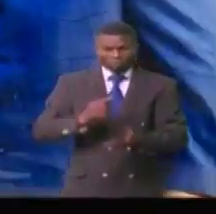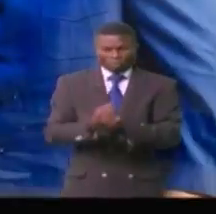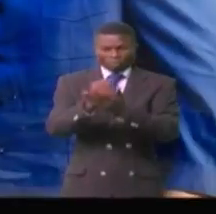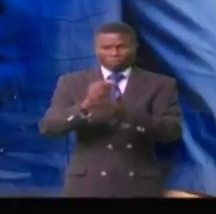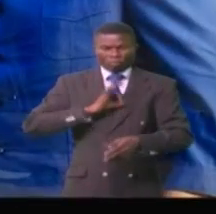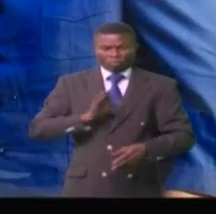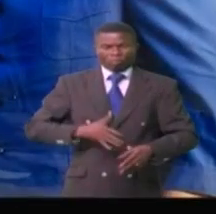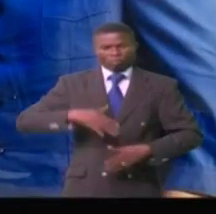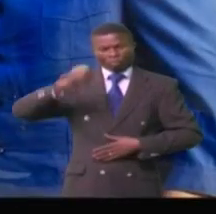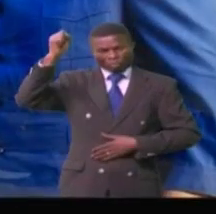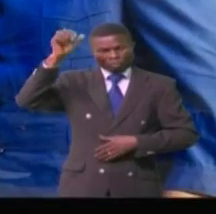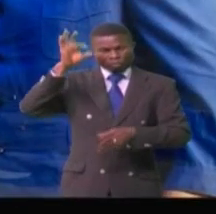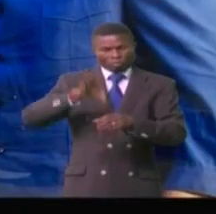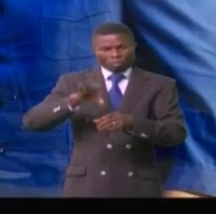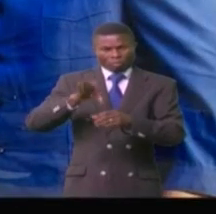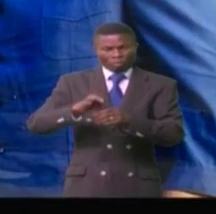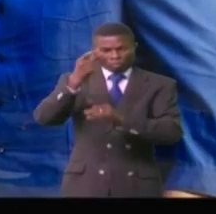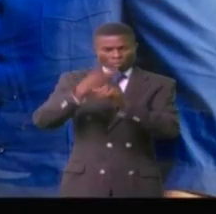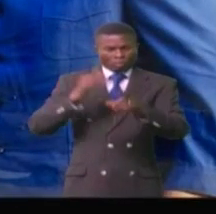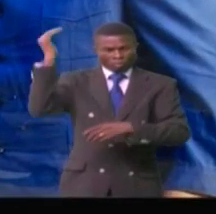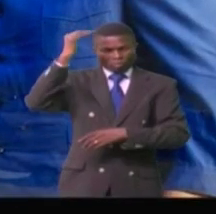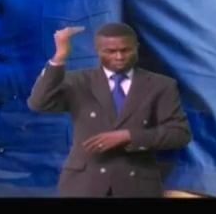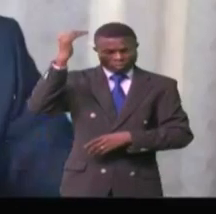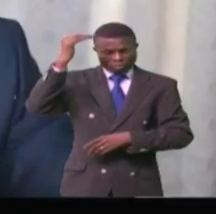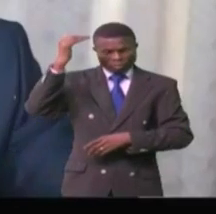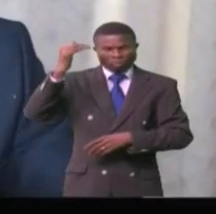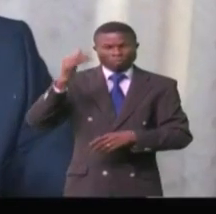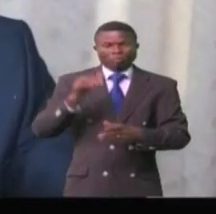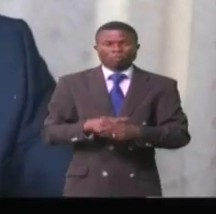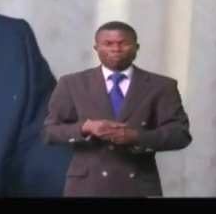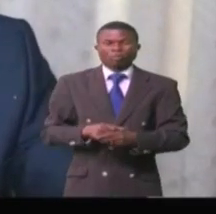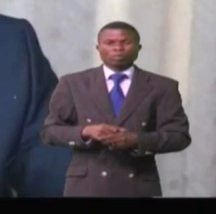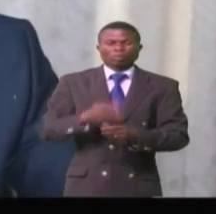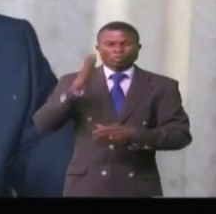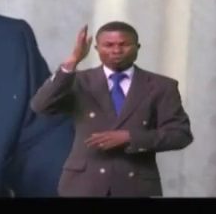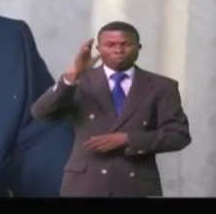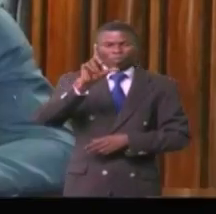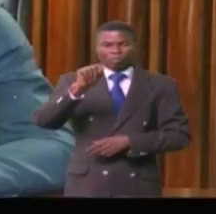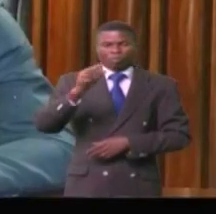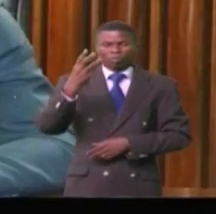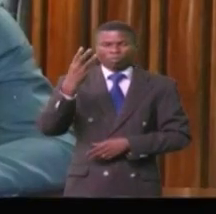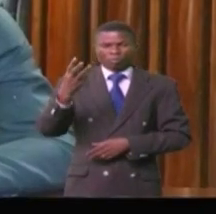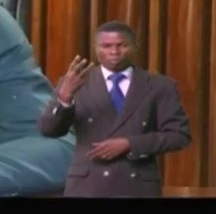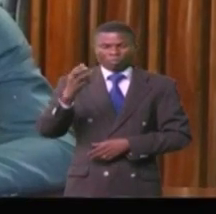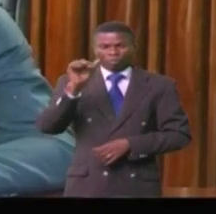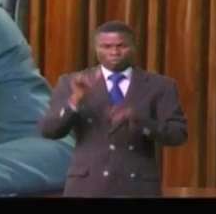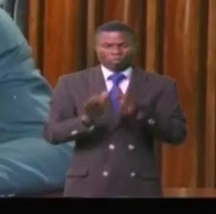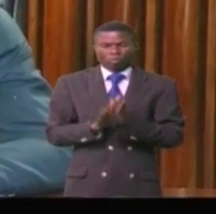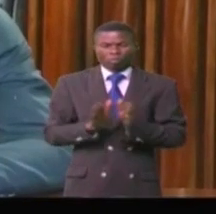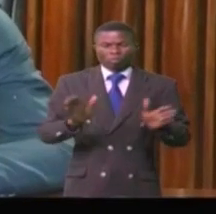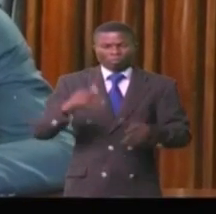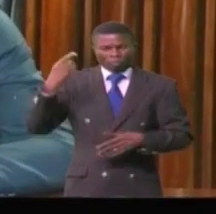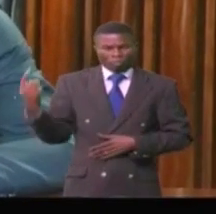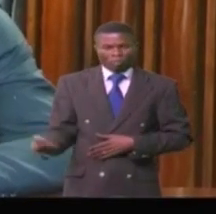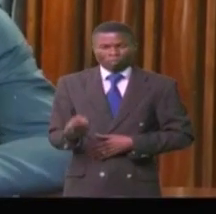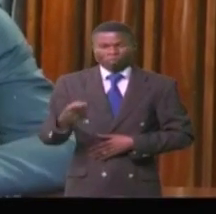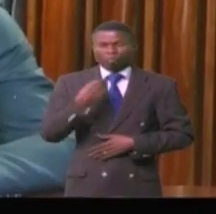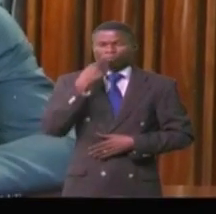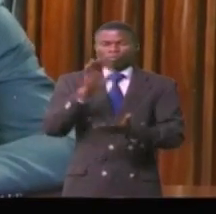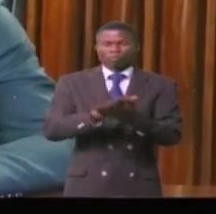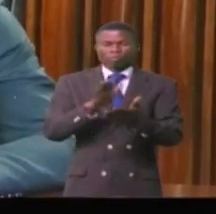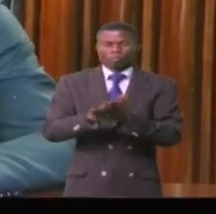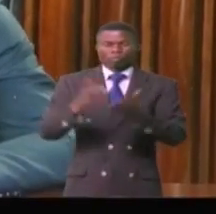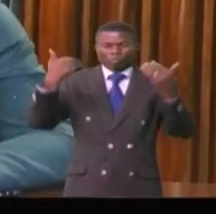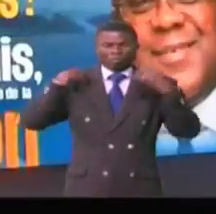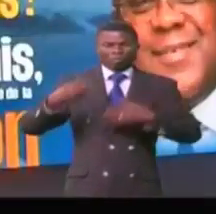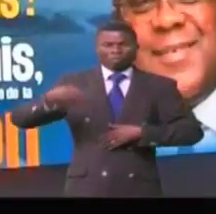Antoine Tshisekedi Tshilombo et lui offrir une majorité écrasante en décembre 2023. Le secrétaire permanent a d'abord remercié la haute